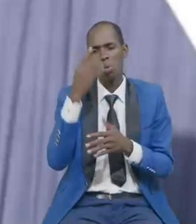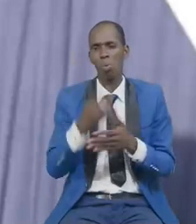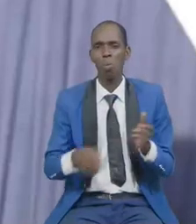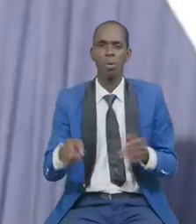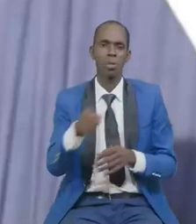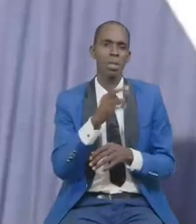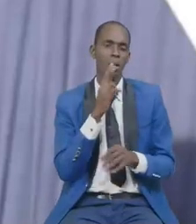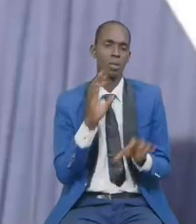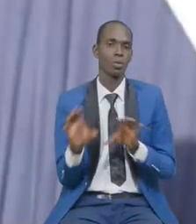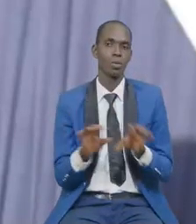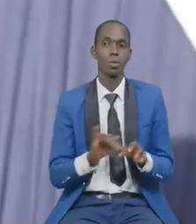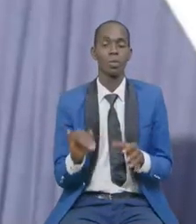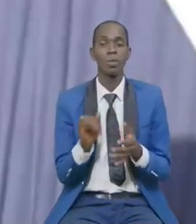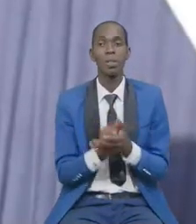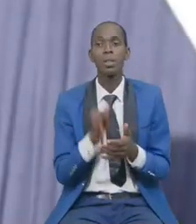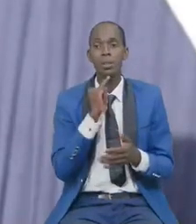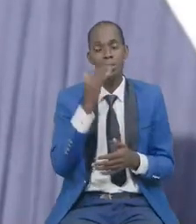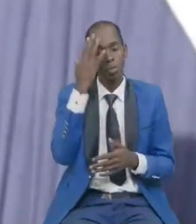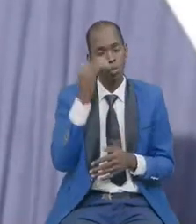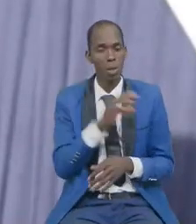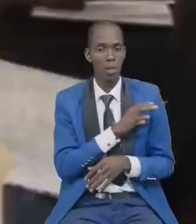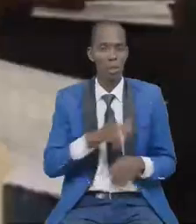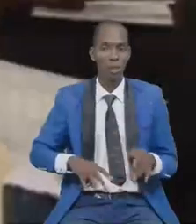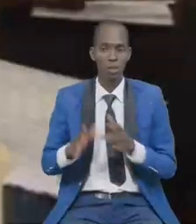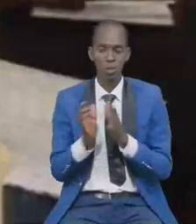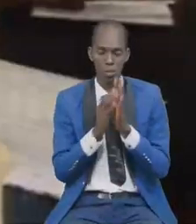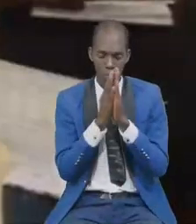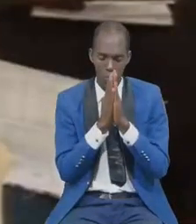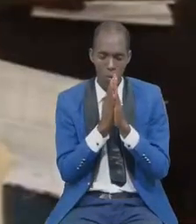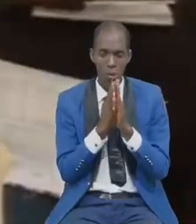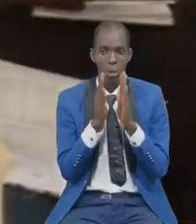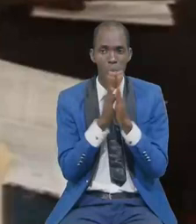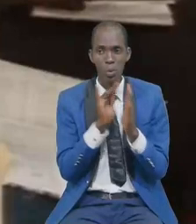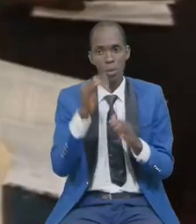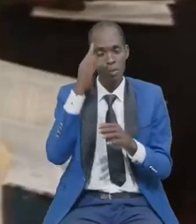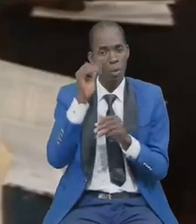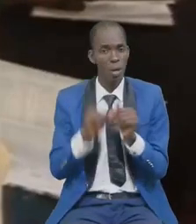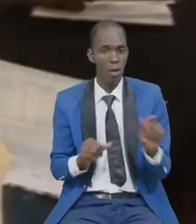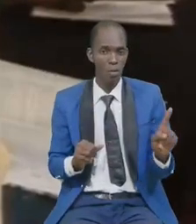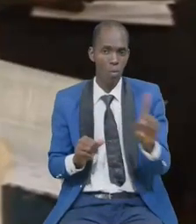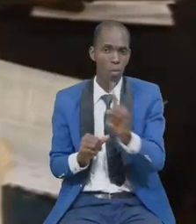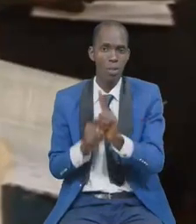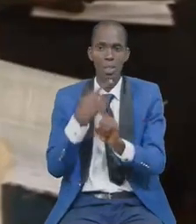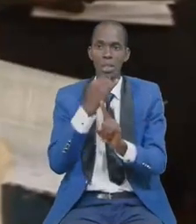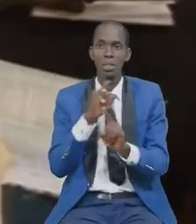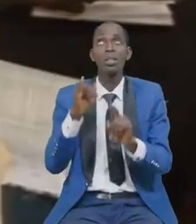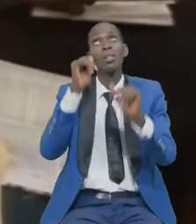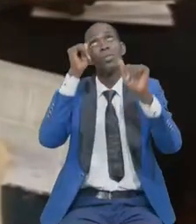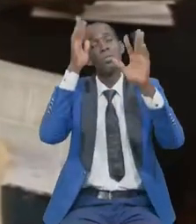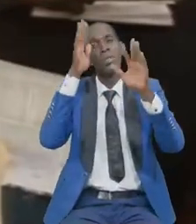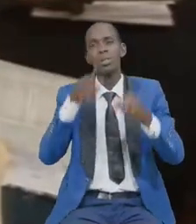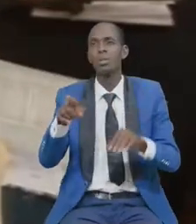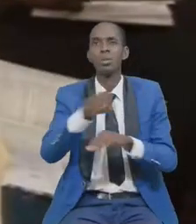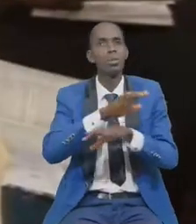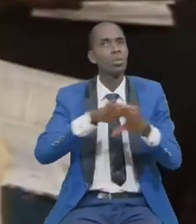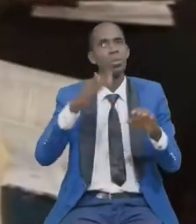prié. Et il prie pour tout le monde. Et il dit, Père, ils ne connaissent pas la